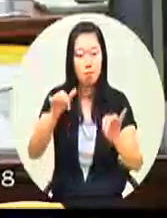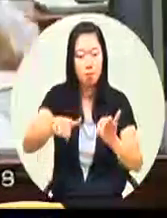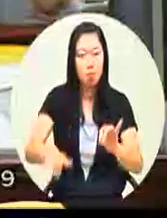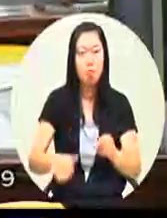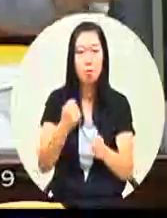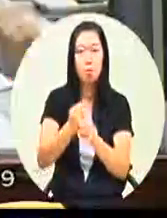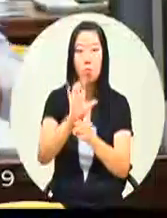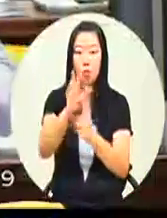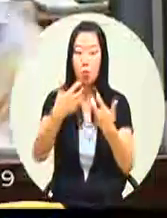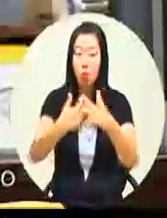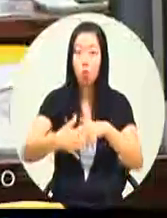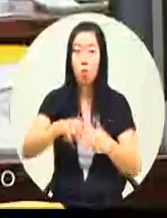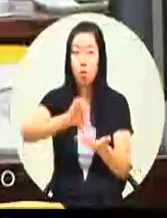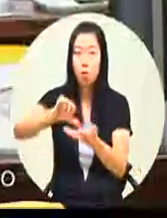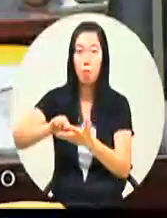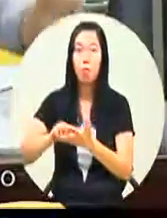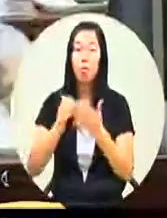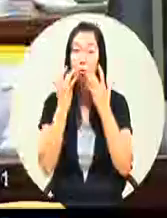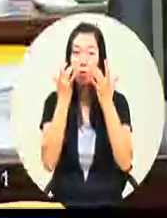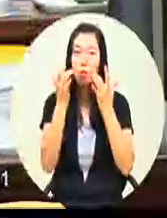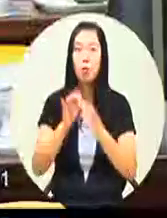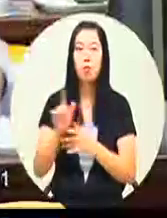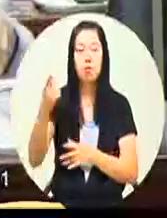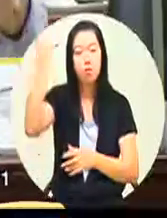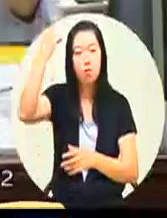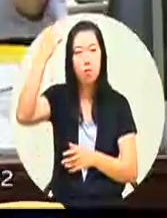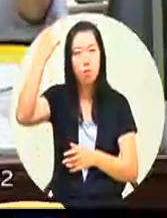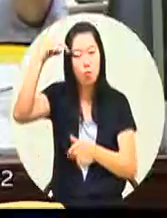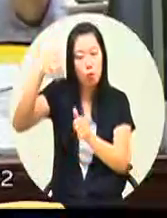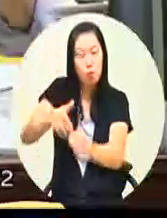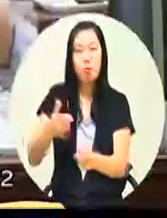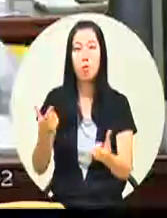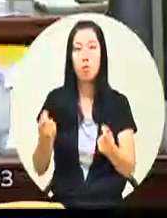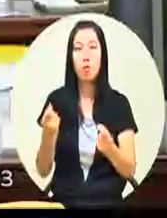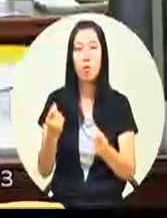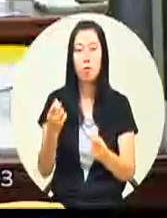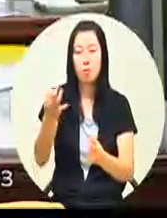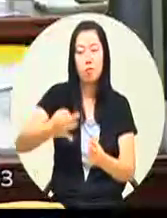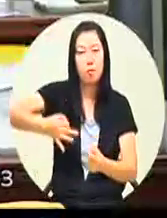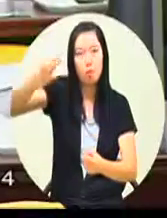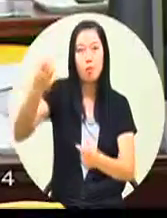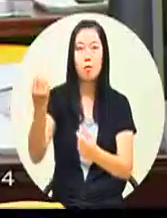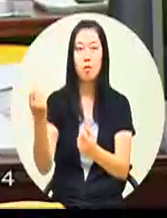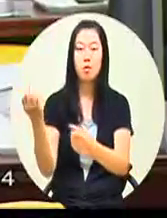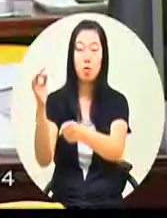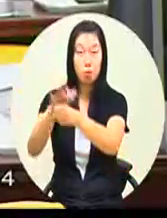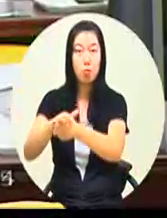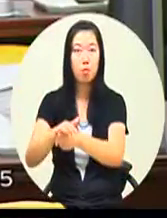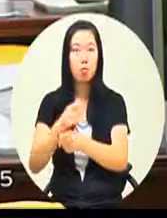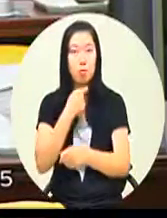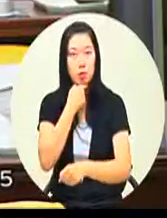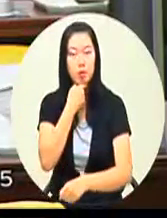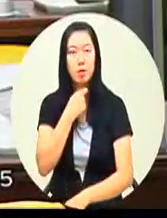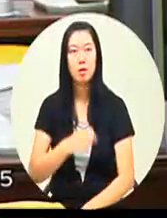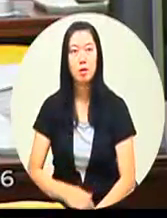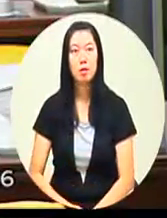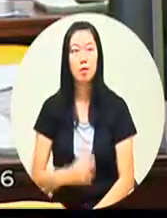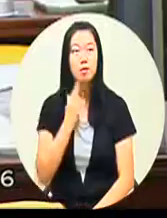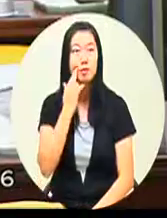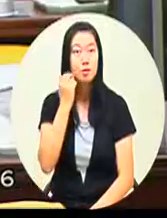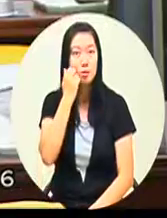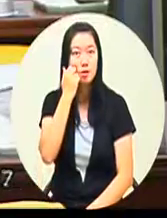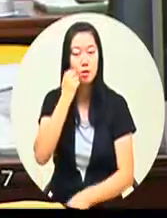菜，传统的一样，只要它是高单价，也是要去补，嘛些剥手也那个钢构的往事